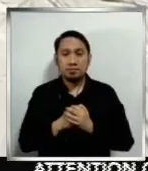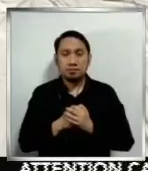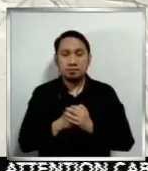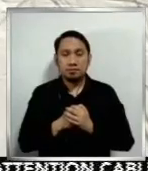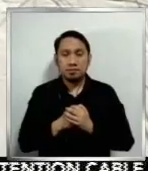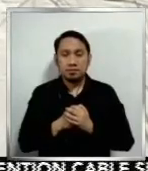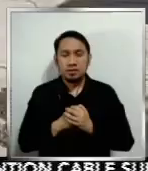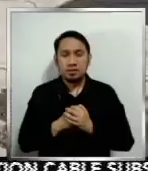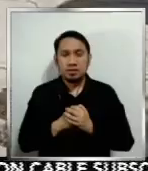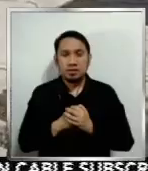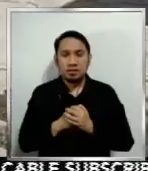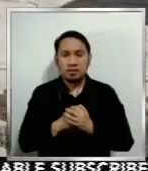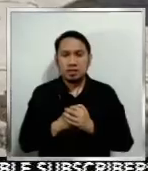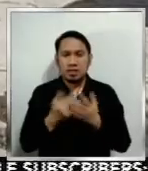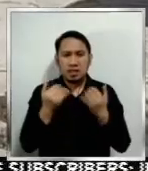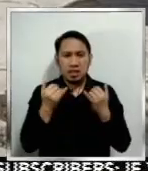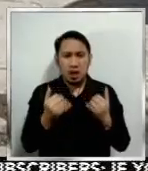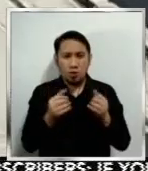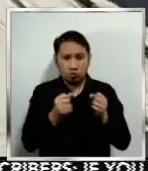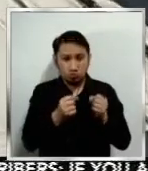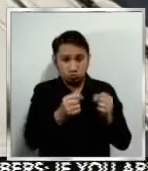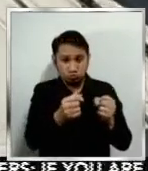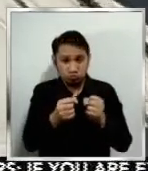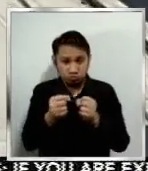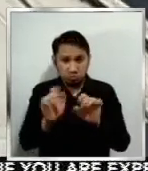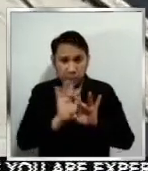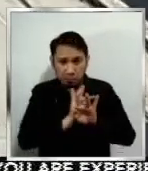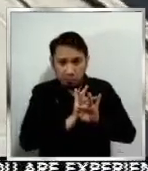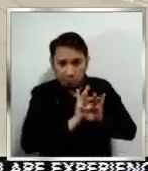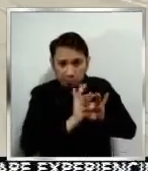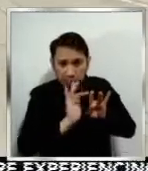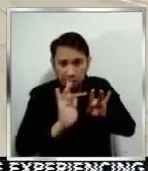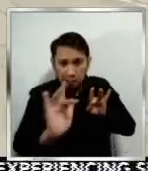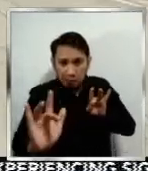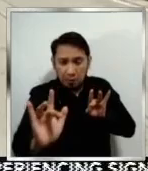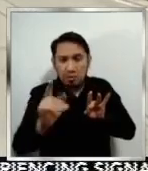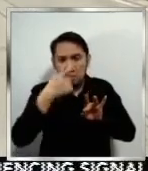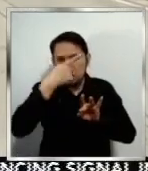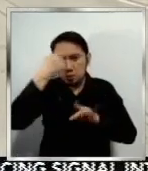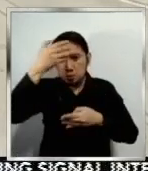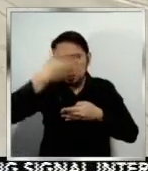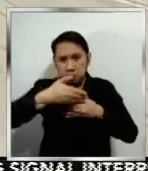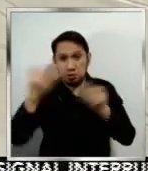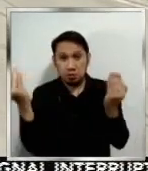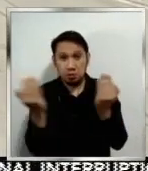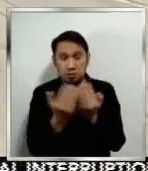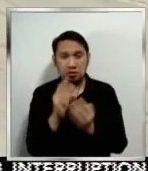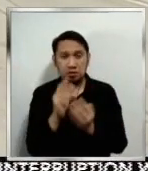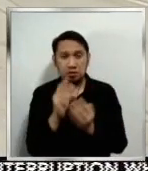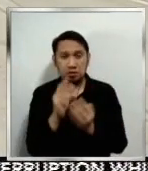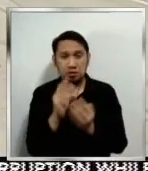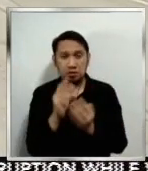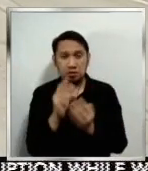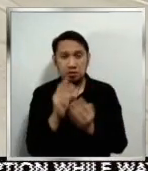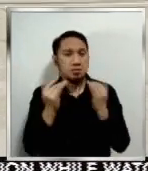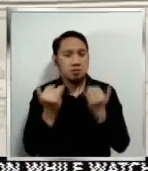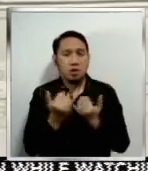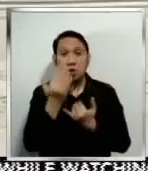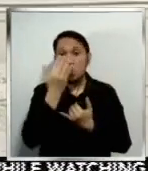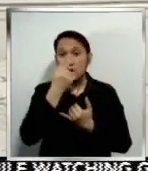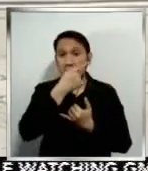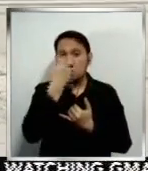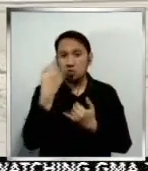Nabakante ang mga kalsada sa Bontoc Mountain Province matapos i-lockdown ang 4 na barangay roon. Naitala kasi ang kauna-unahang kaso